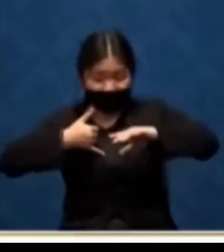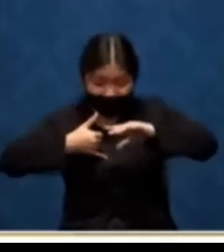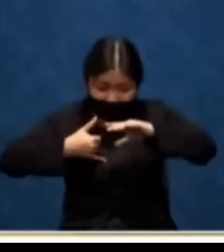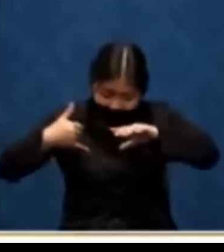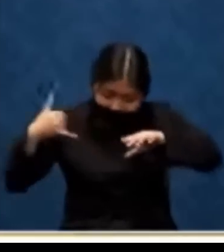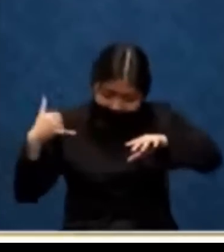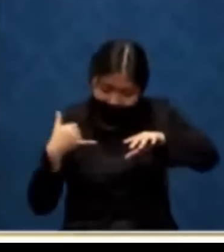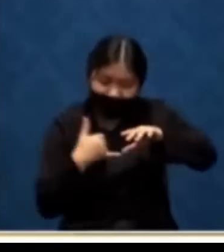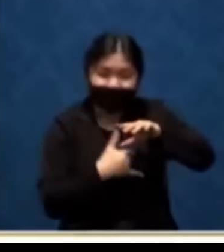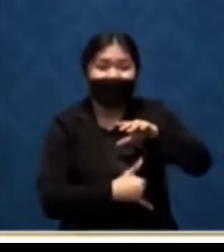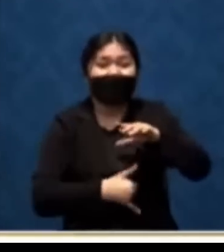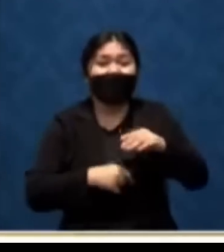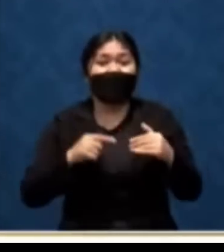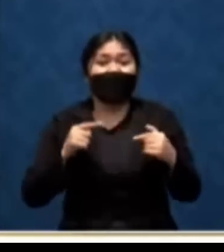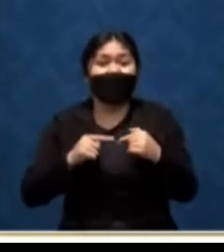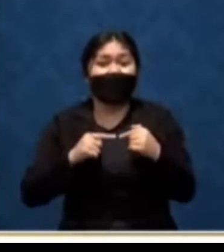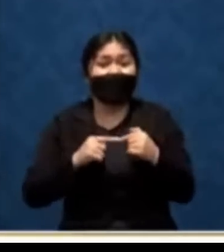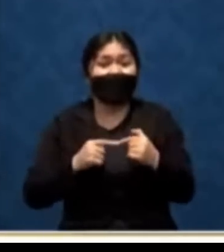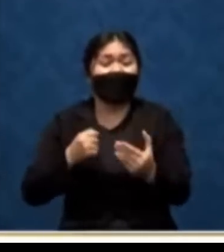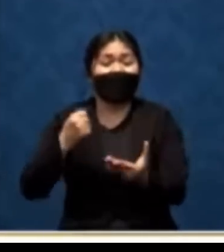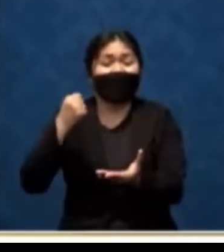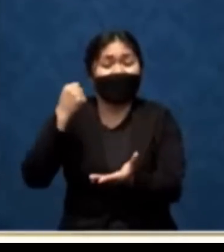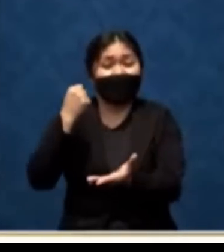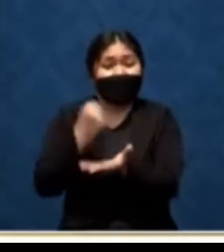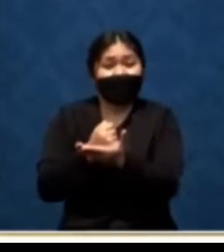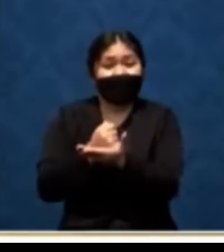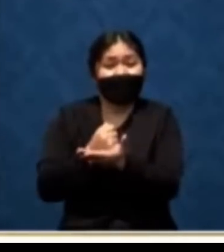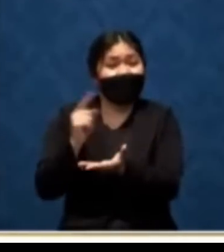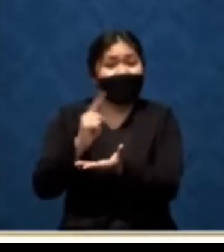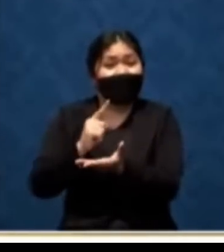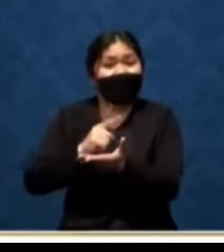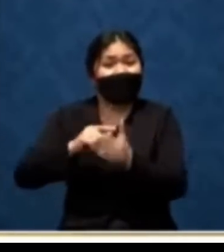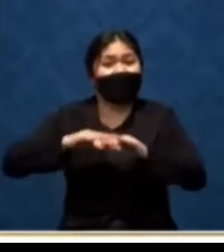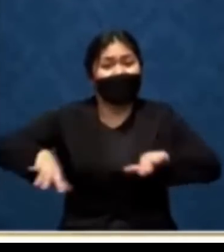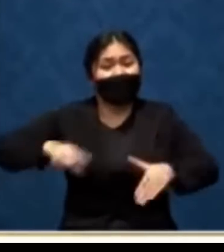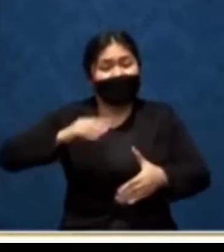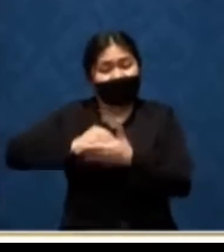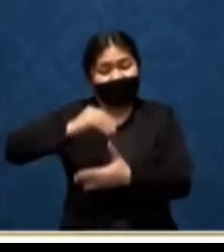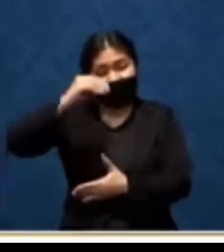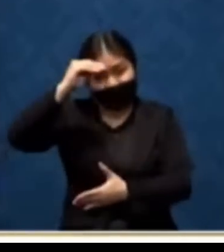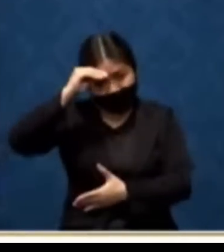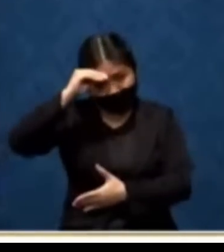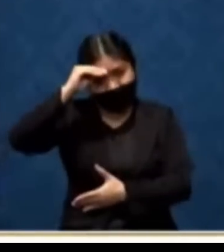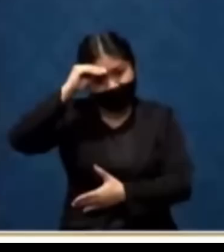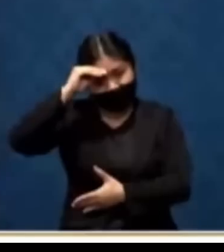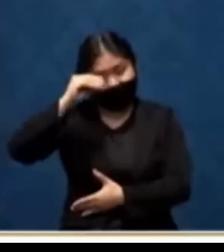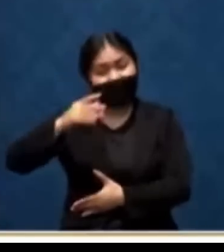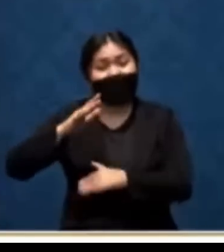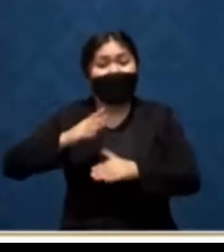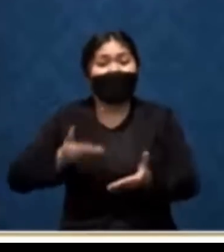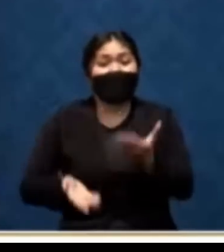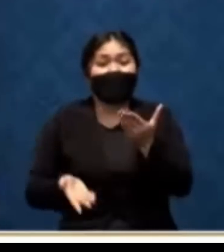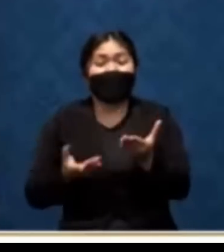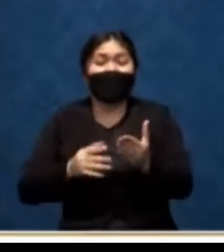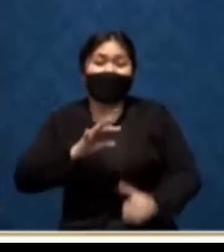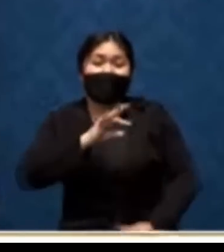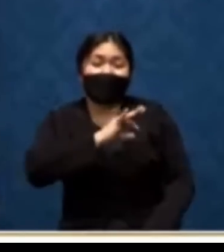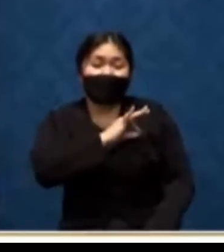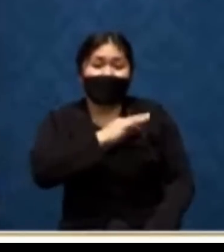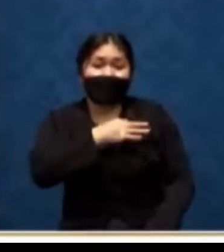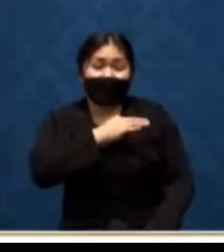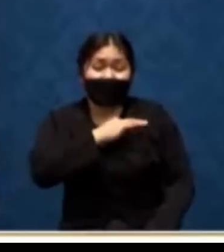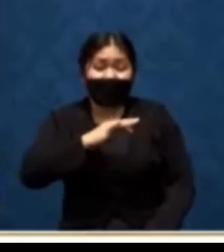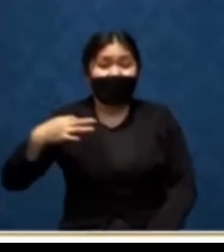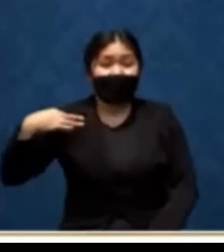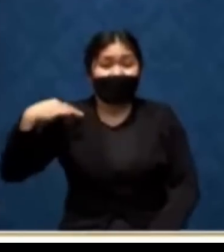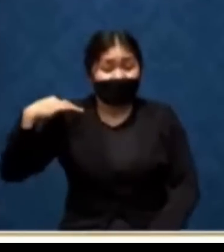ด้วยวิธีการไปทำวีซ่านักเรียนครับซึ่งบางครั้งก็เข้ามาในฐานะของอาสาสมัครของมูลนิธิ